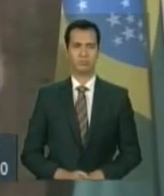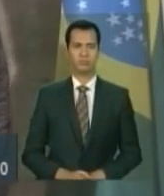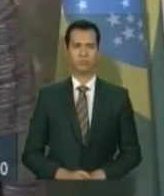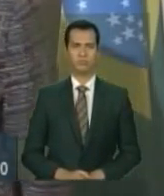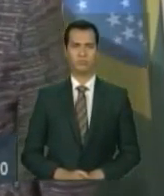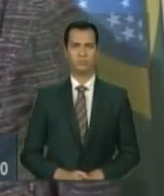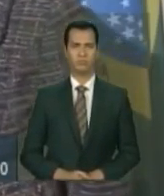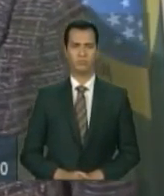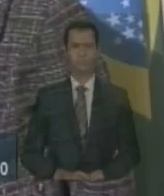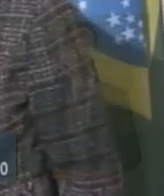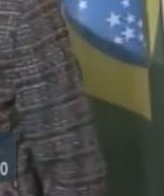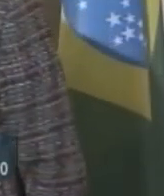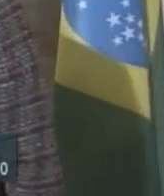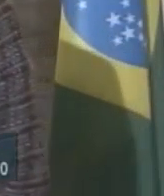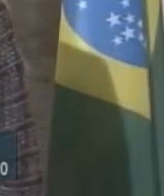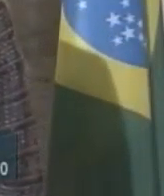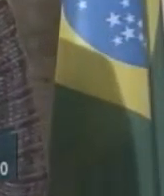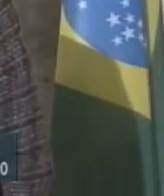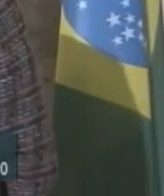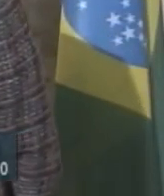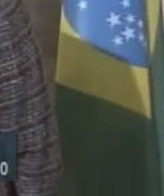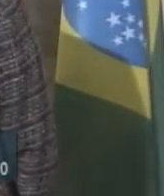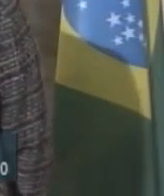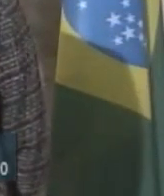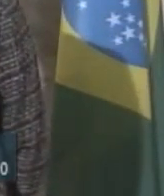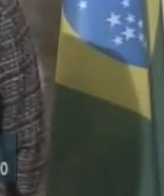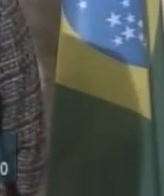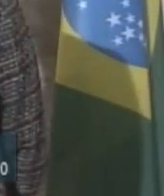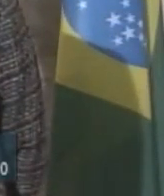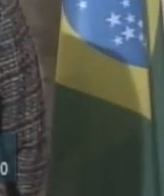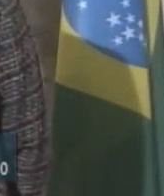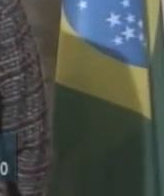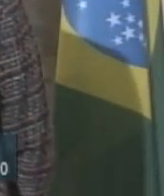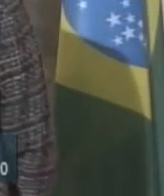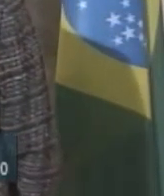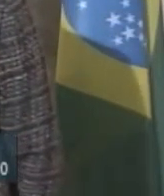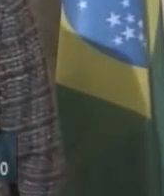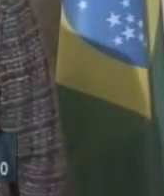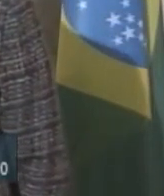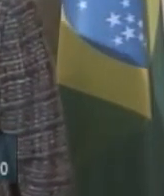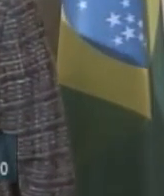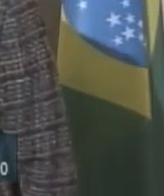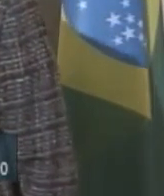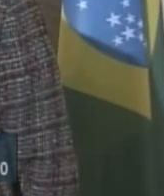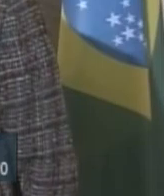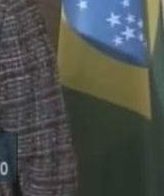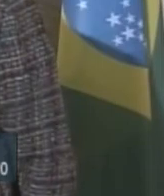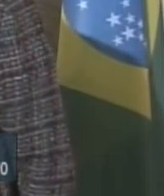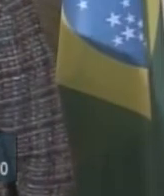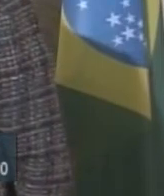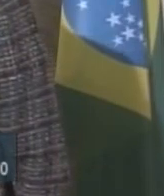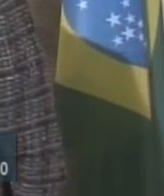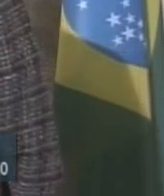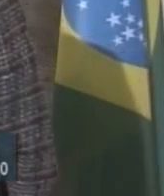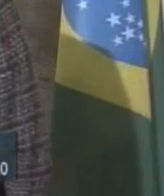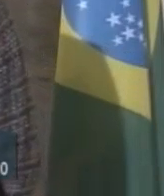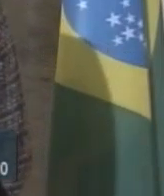e, dessa gledna точка, България би могла да бъде както пункт